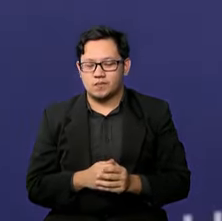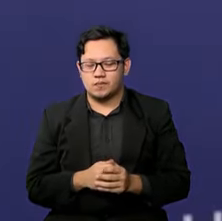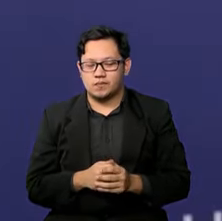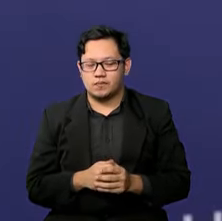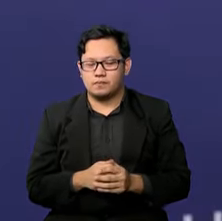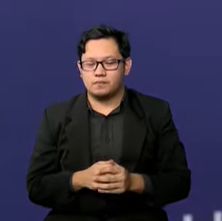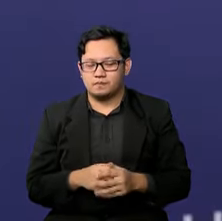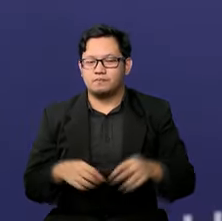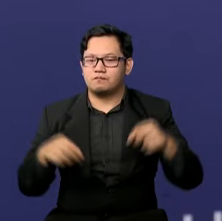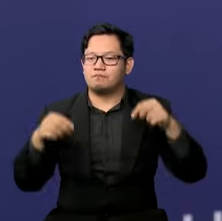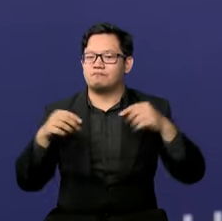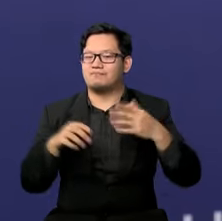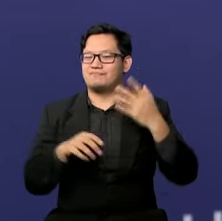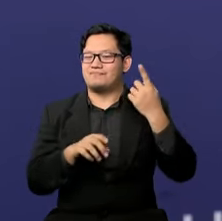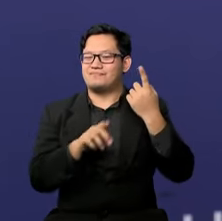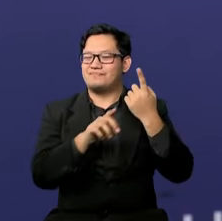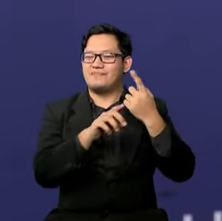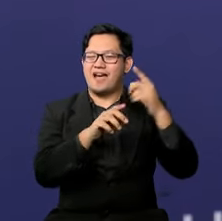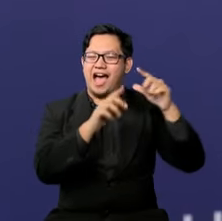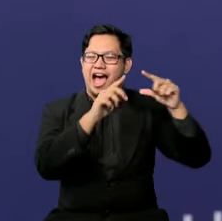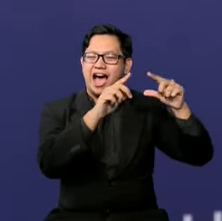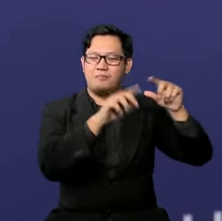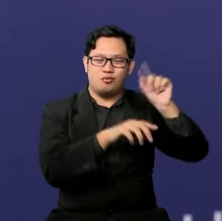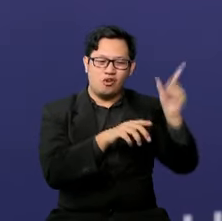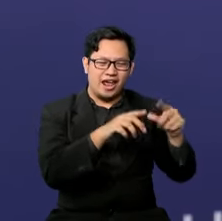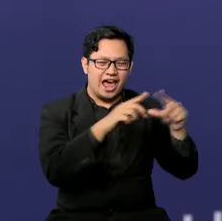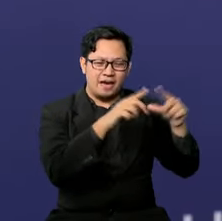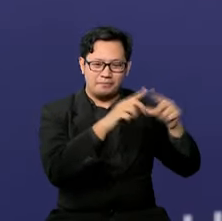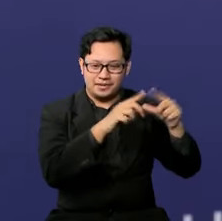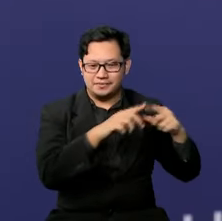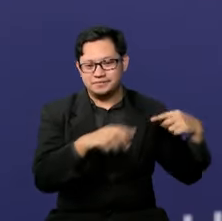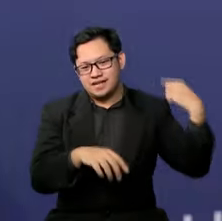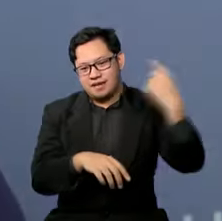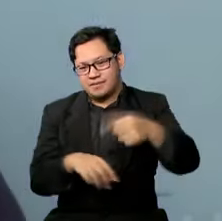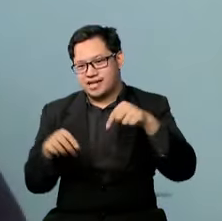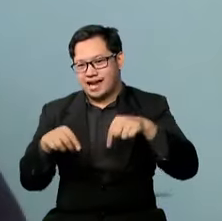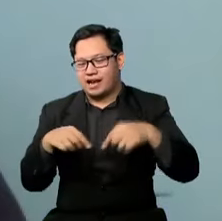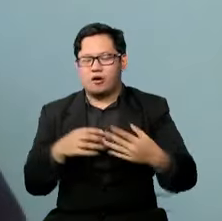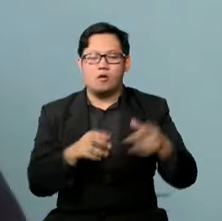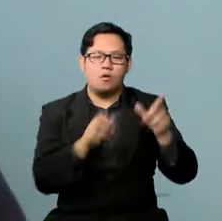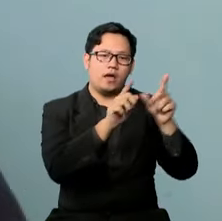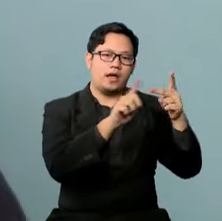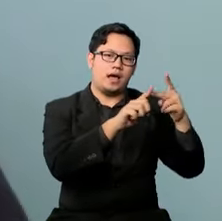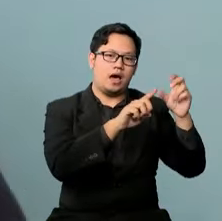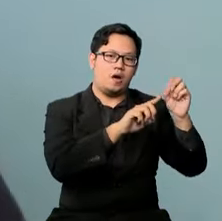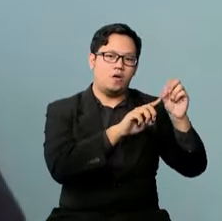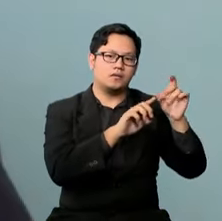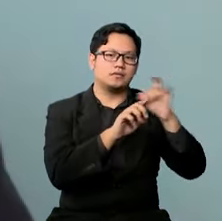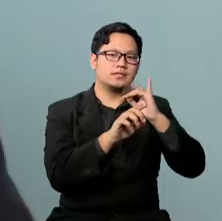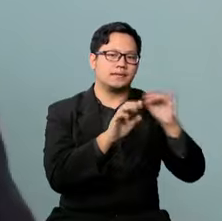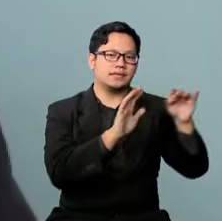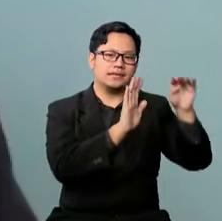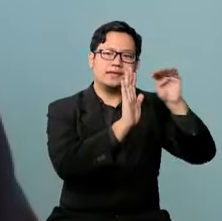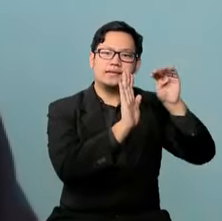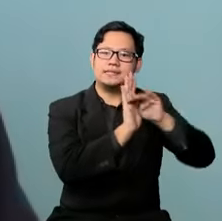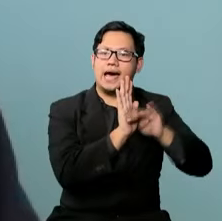sejak bulan April Kalau tidak salah lakukan Sudah mengubah gaib lainnya bagi anjurannya bagi-bagi